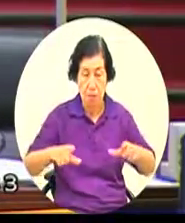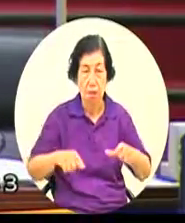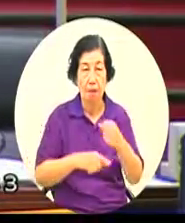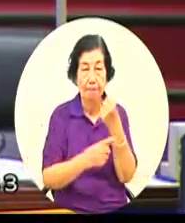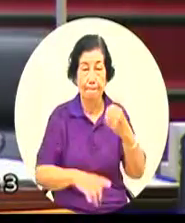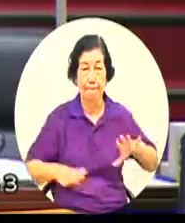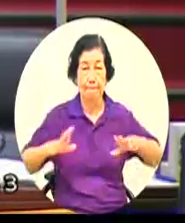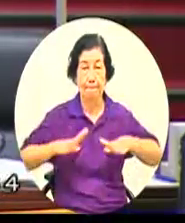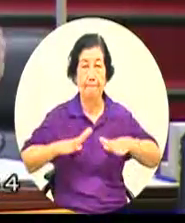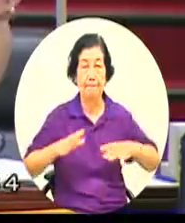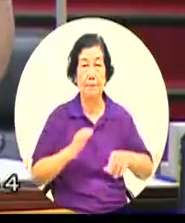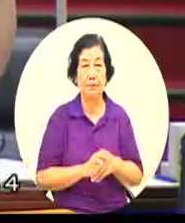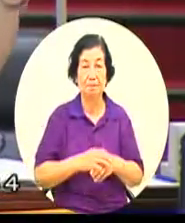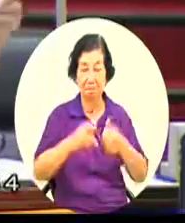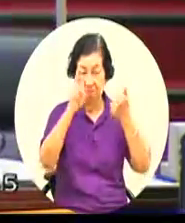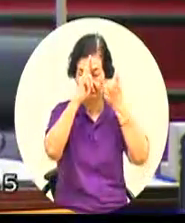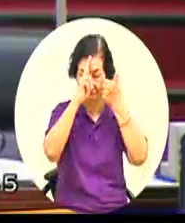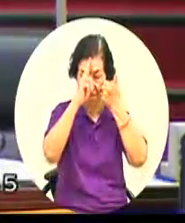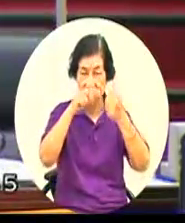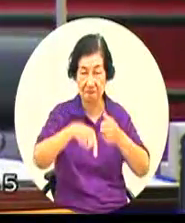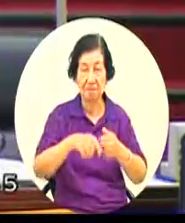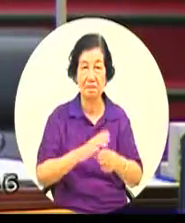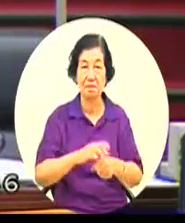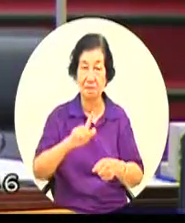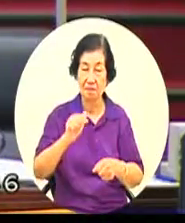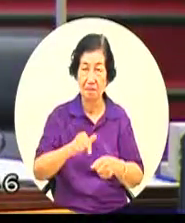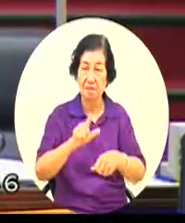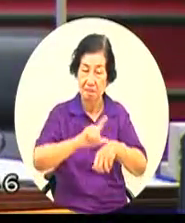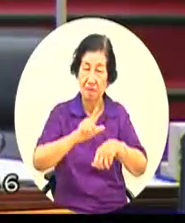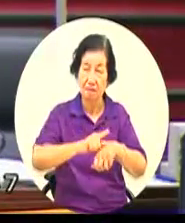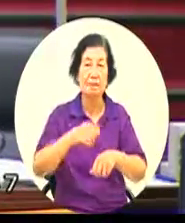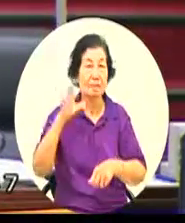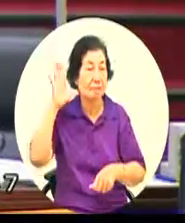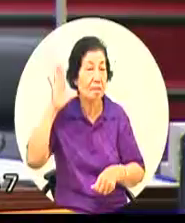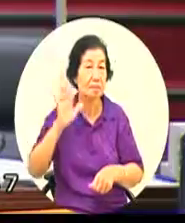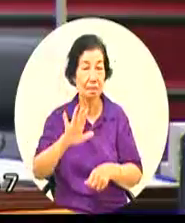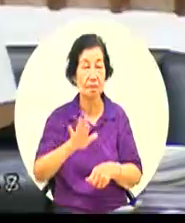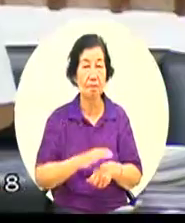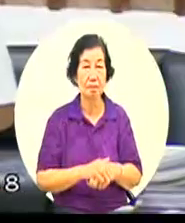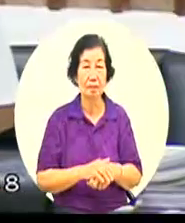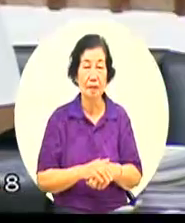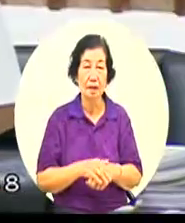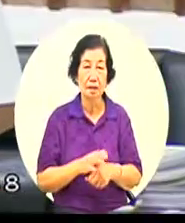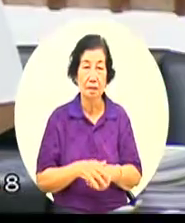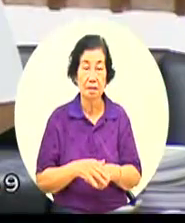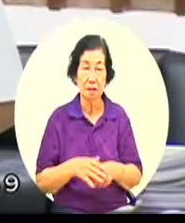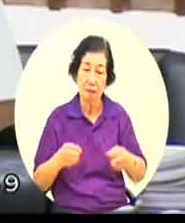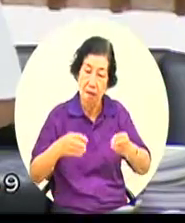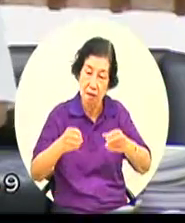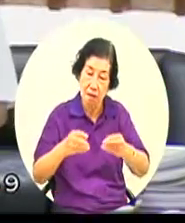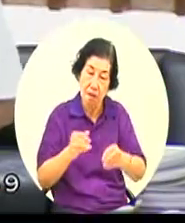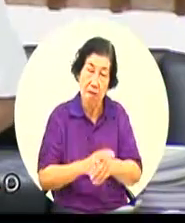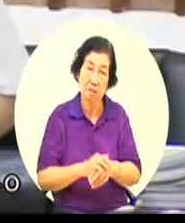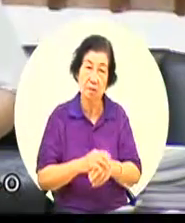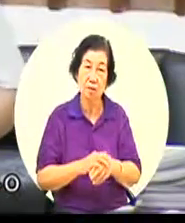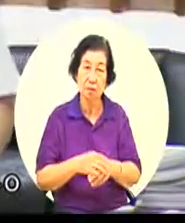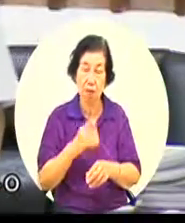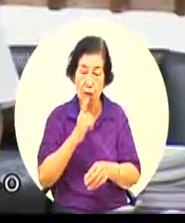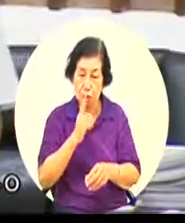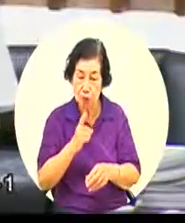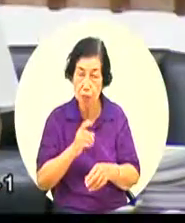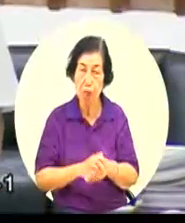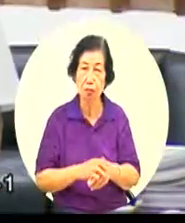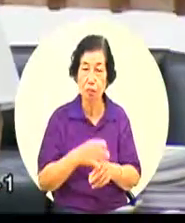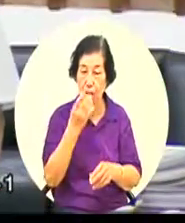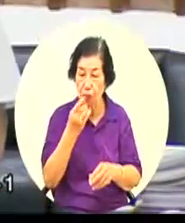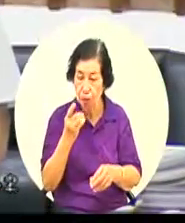是这个人许宗立呢，会上课给你听，会上课给你听，讲言论自由的尺度到哪里，然后你到外面去买一本